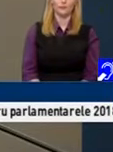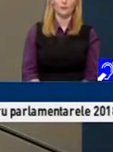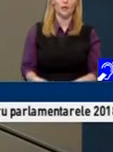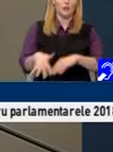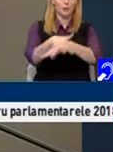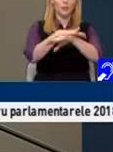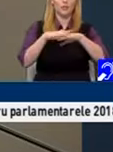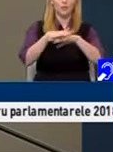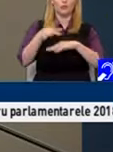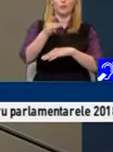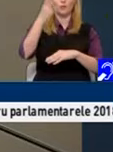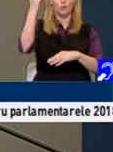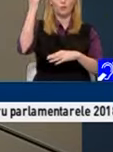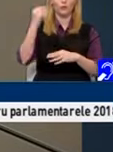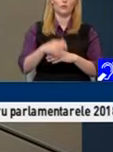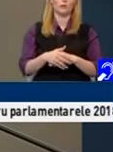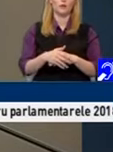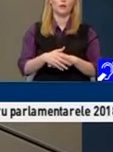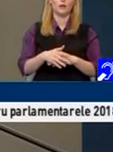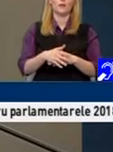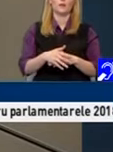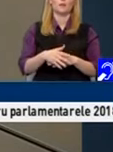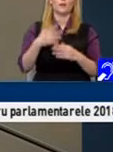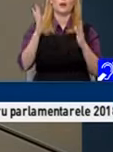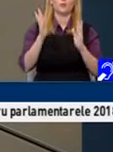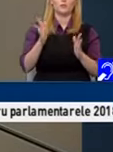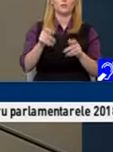Teritoriul Republicii Moldova aflat sub controlul constituțional